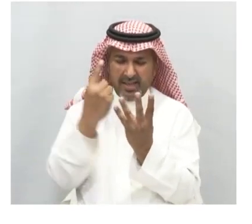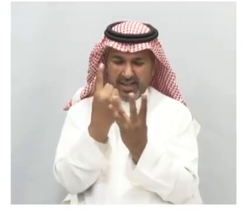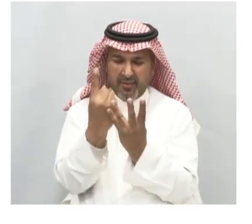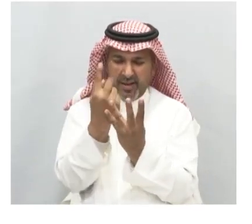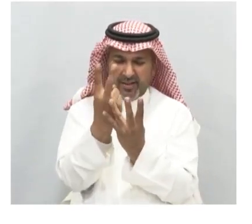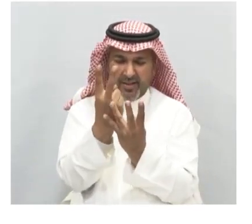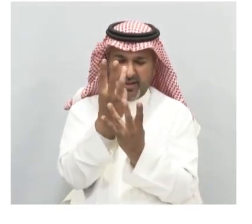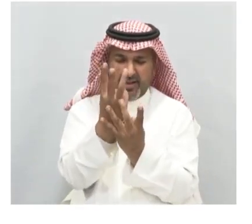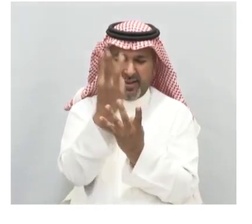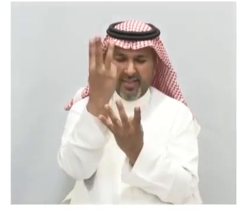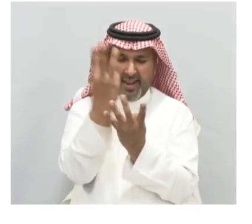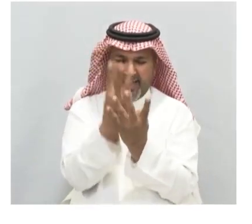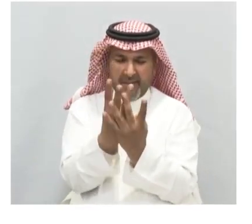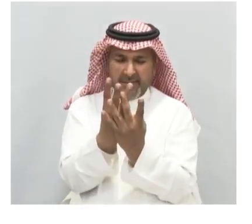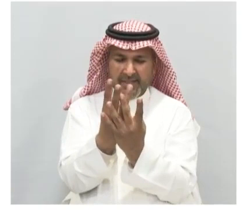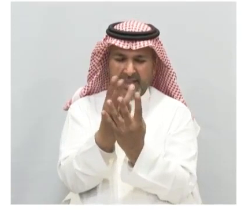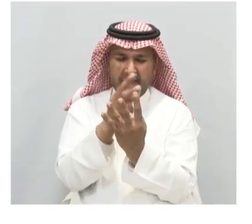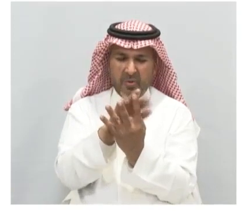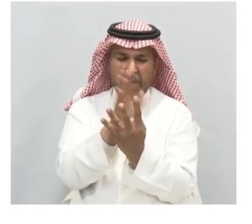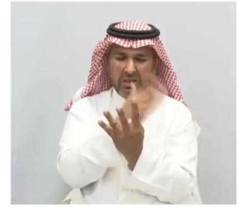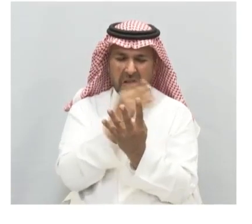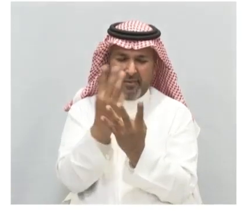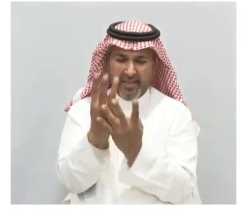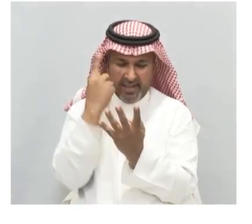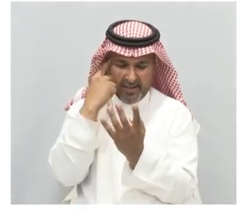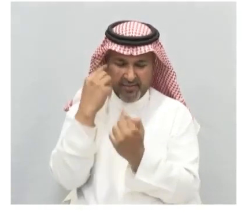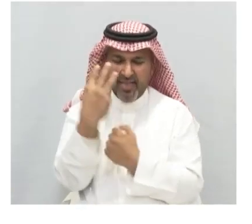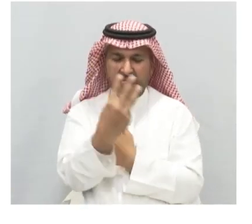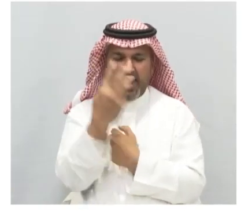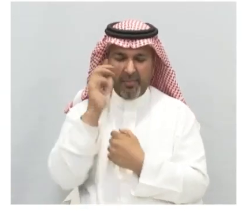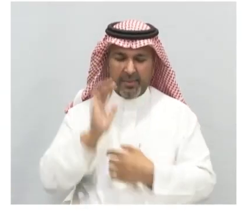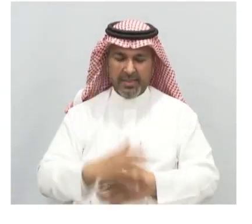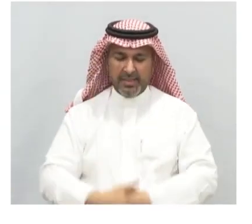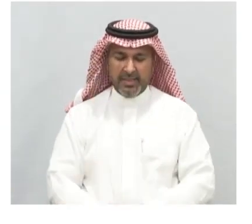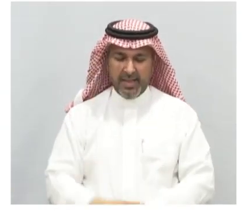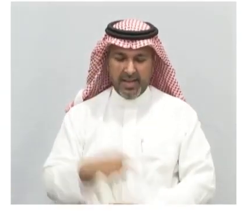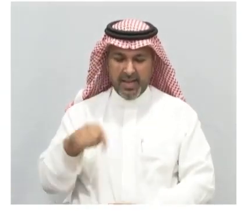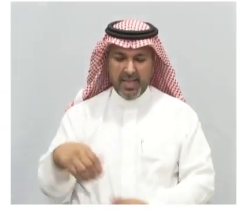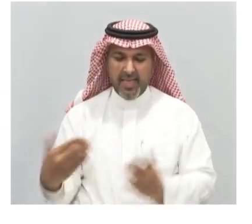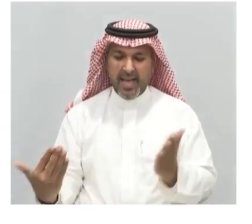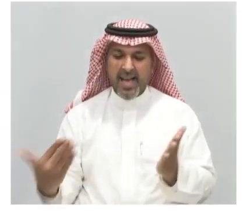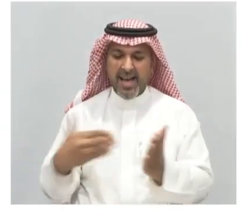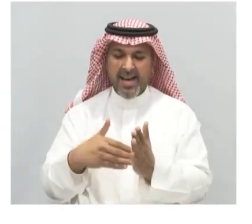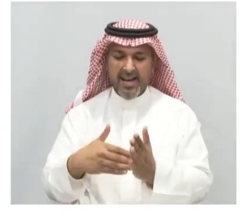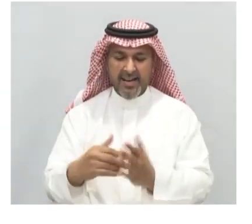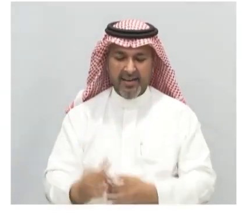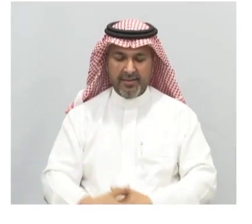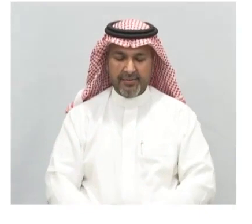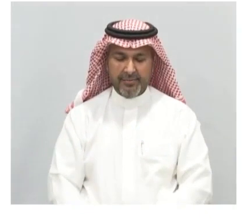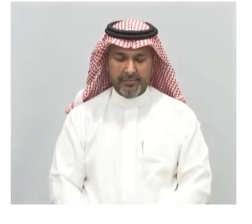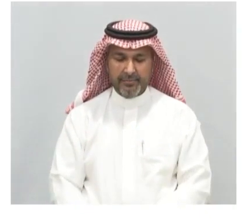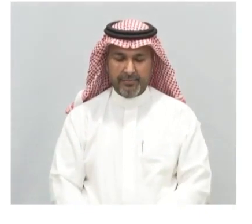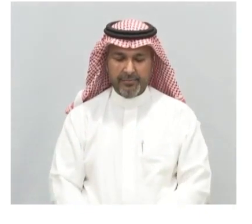طلاب بهذا نكون اجبنا على هذا السؤال ابنائي وبناتي ومع هذا السؤال نكون ابنائي وبناتي